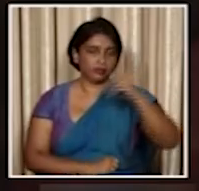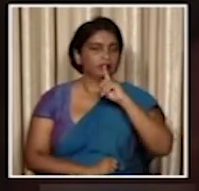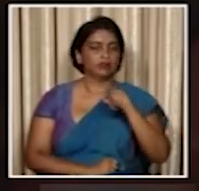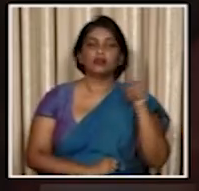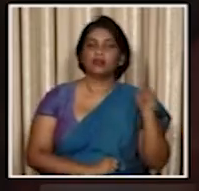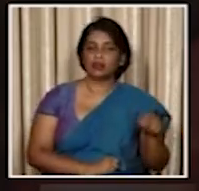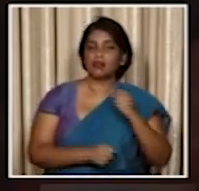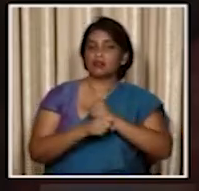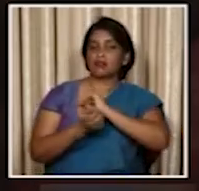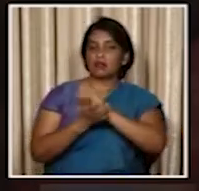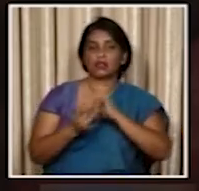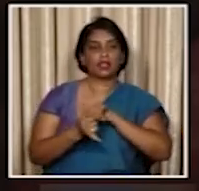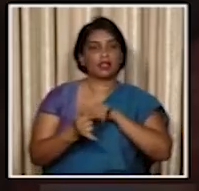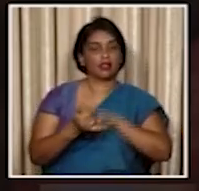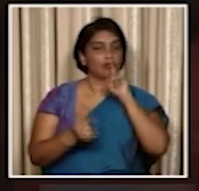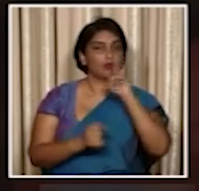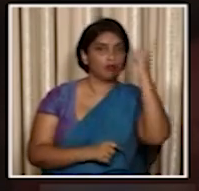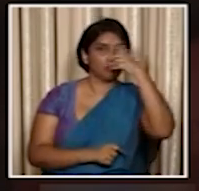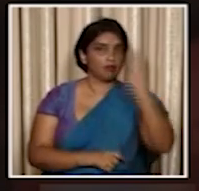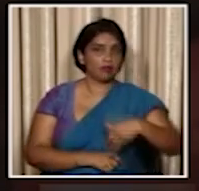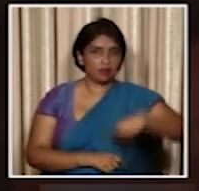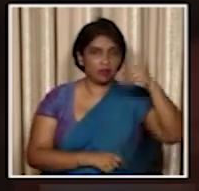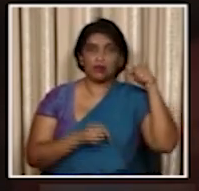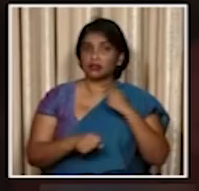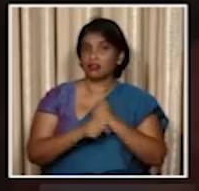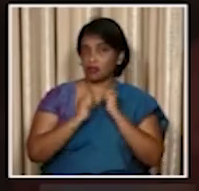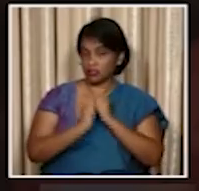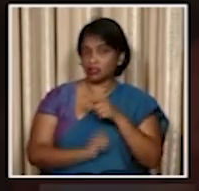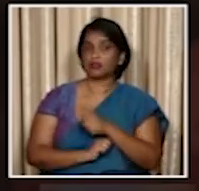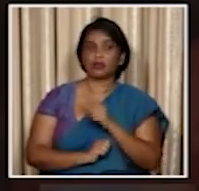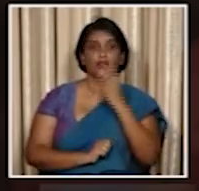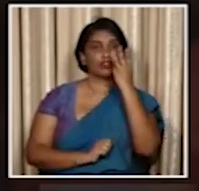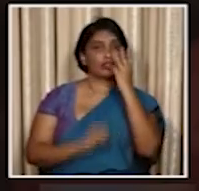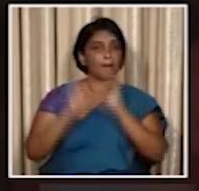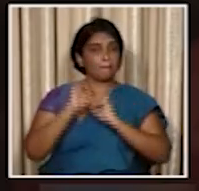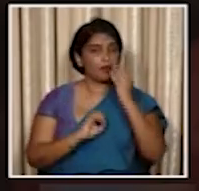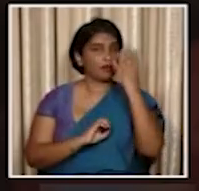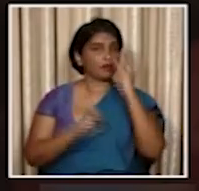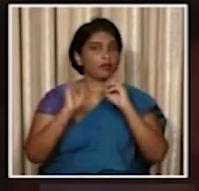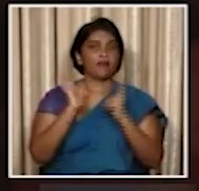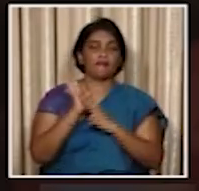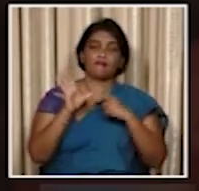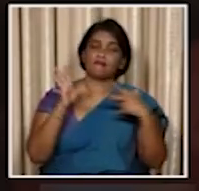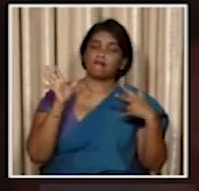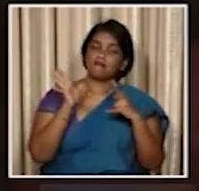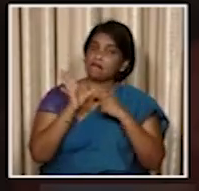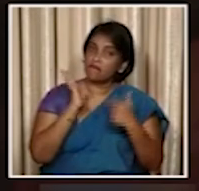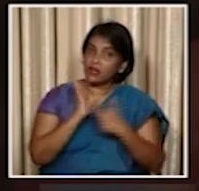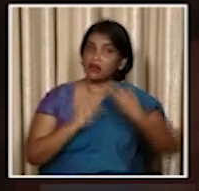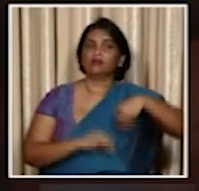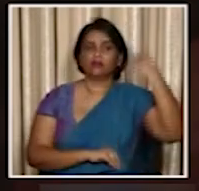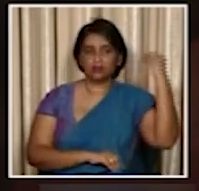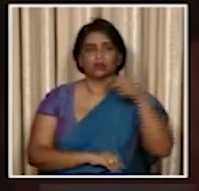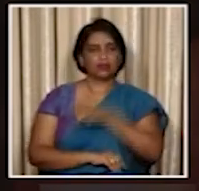එතන මහා භාණ්ඩාගාරයේ ලේකම්වරයා ඇවිල්ලා කියනවා වැටුප් වැඩි කරන්න නම් දැන් ඉන්න රාජ්‍ය සේවෙට 3/3කින් 4කින් වැට් බද්ද හරි තව බද්දක් වැඩි කරන්න වෙනවා කියලා.